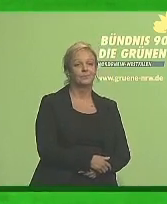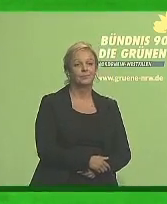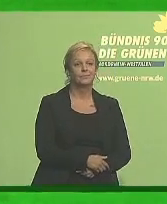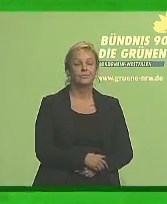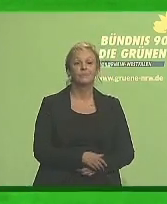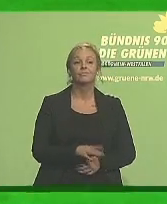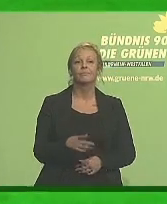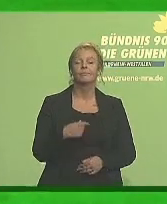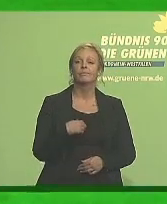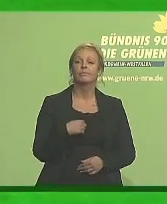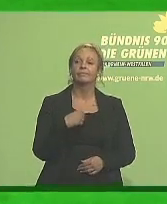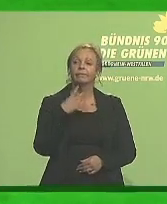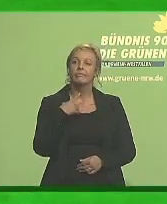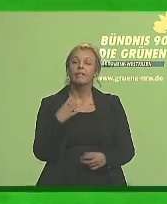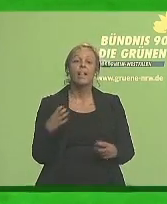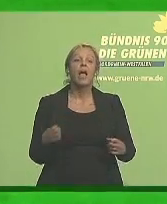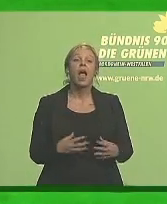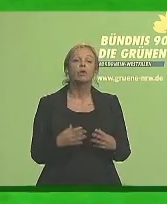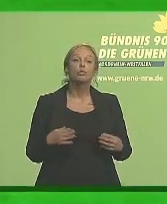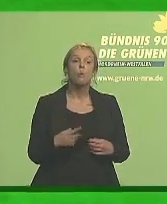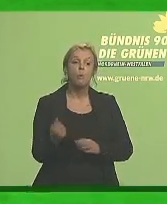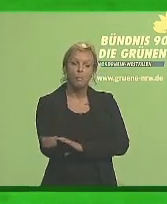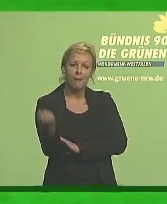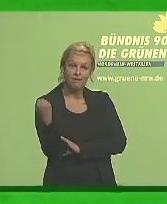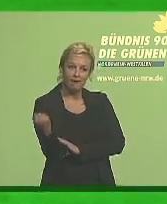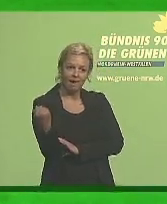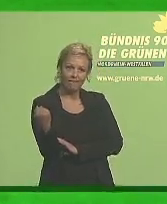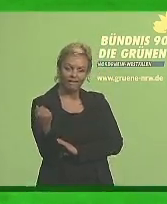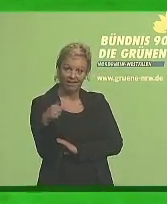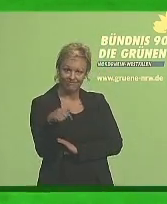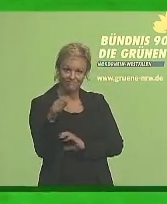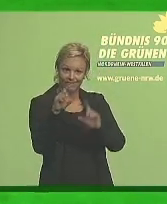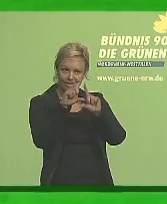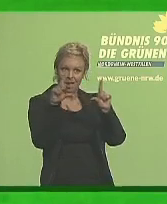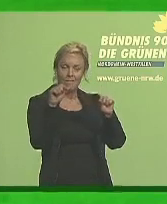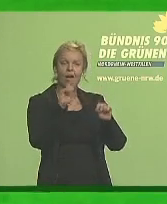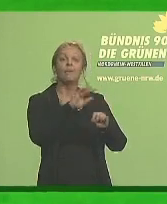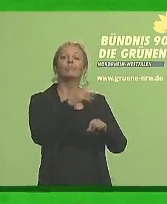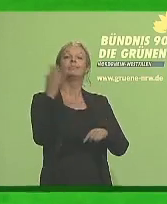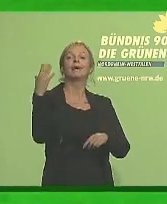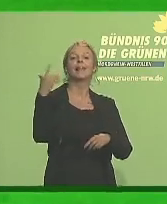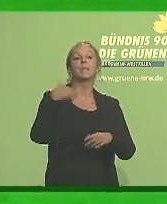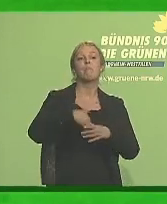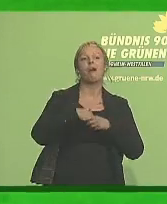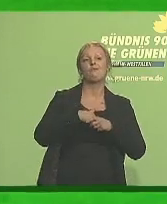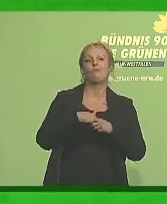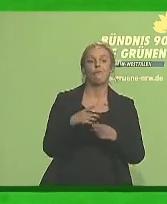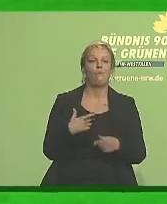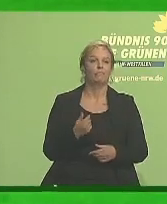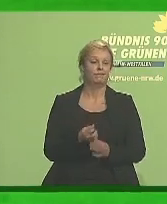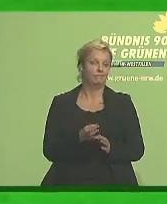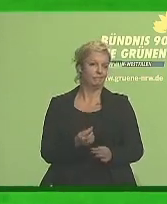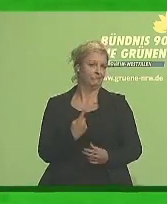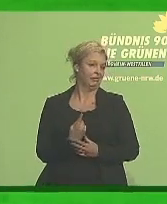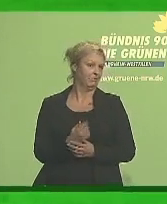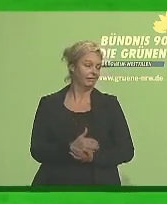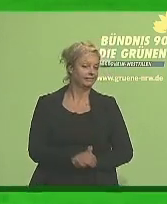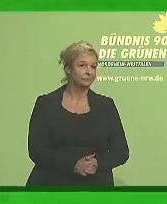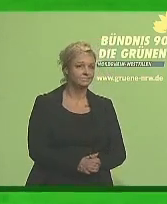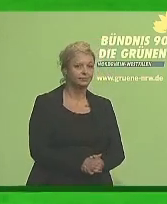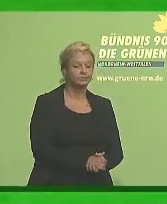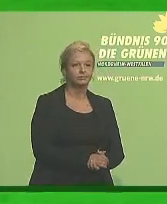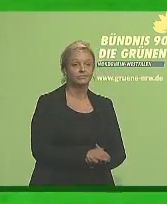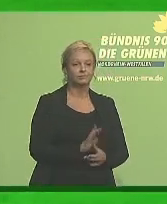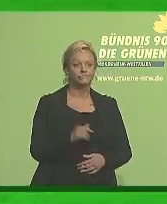immer dann, wenn es um die Atomenergie geht. Und da ist eine Interpretation des